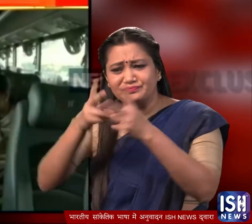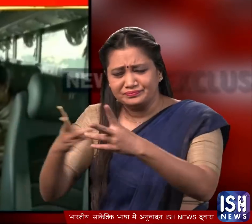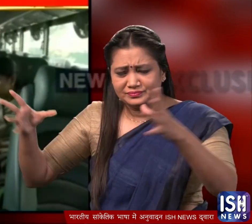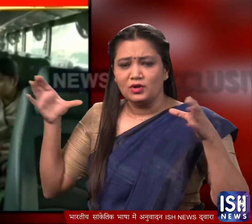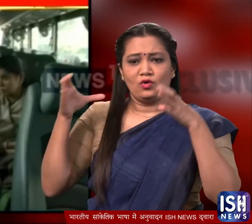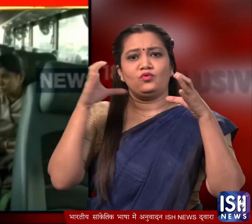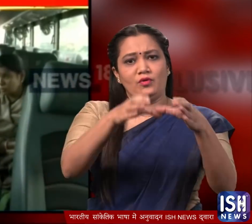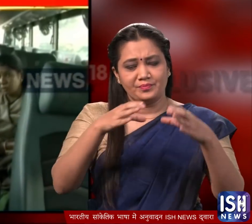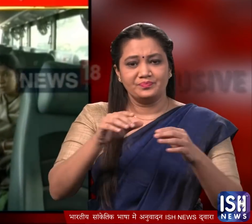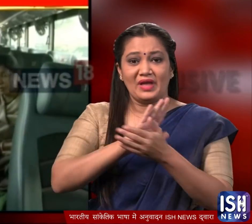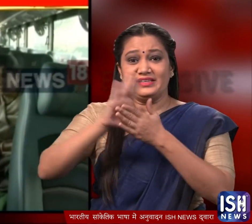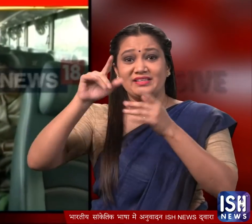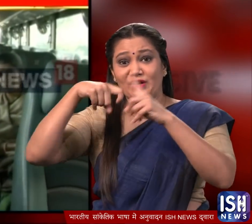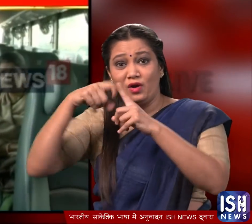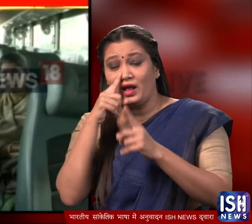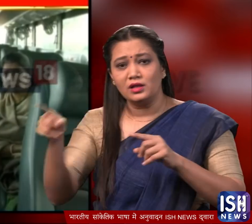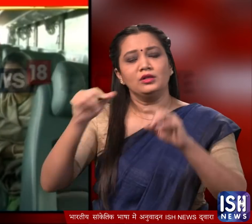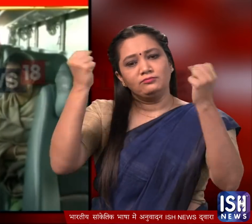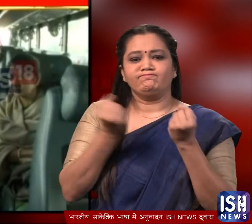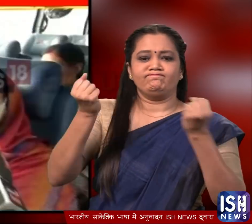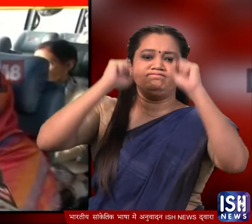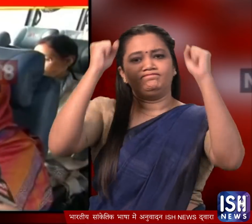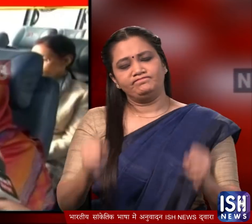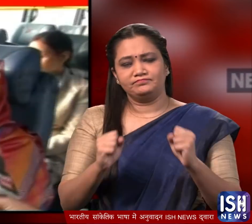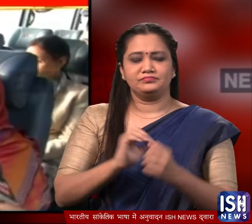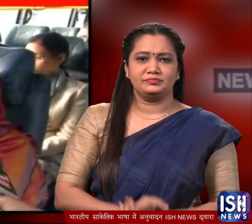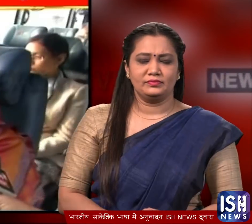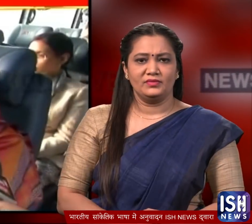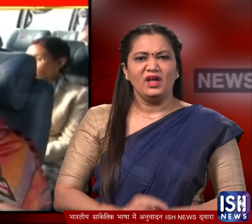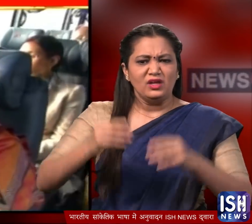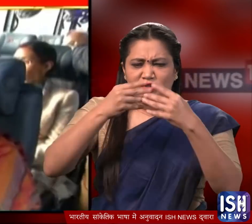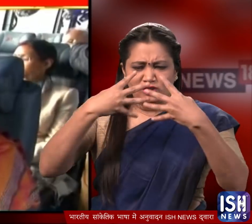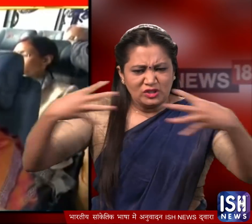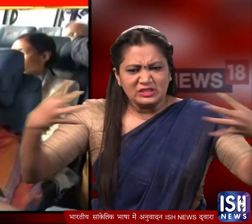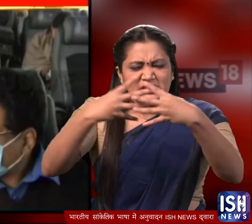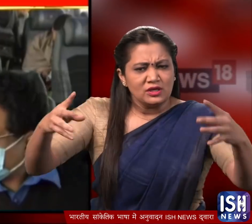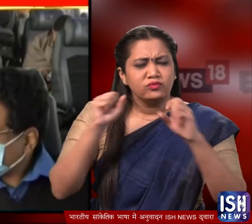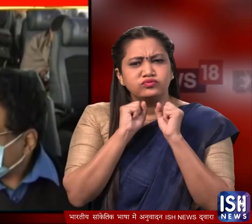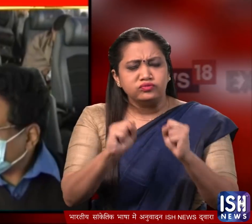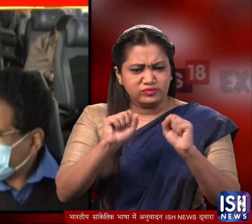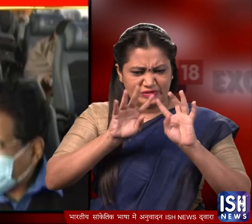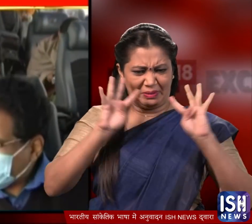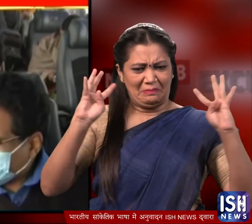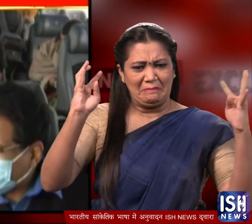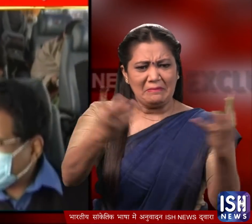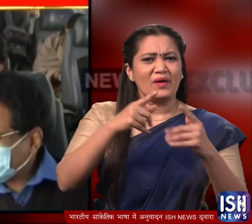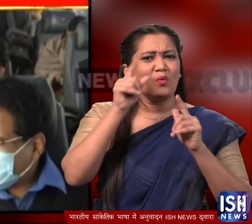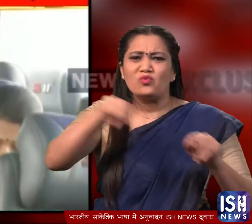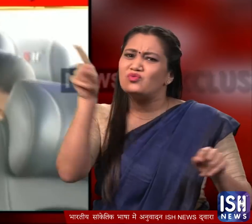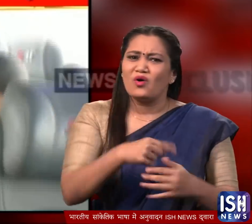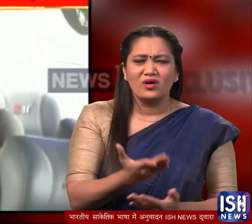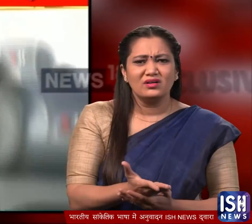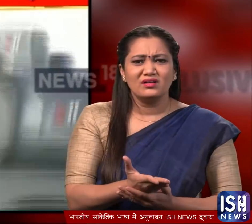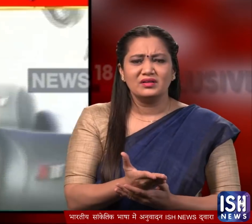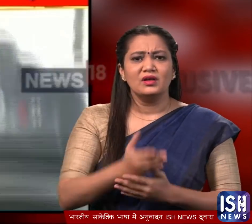पड़े। अकाली सांसद हरसिमरत कौर ने बस में बैठते ही आरोप लगा दिया कि सख्त बैरिकेडिंग से किसानों की घेराबंदी करना गलत है,